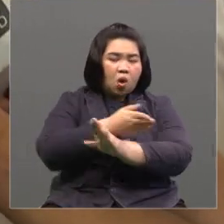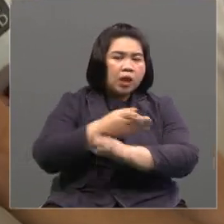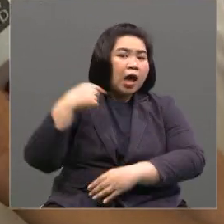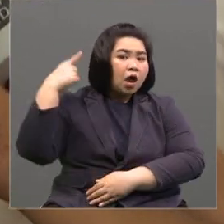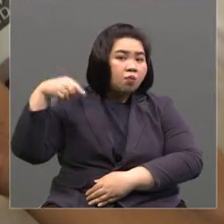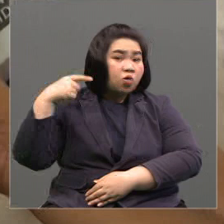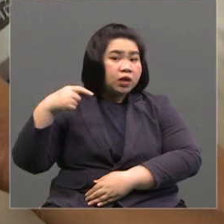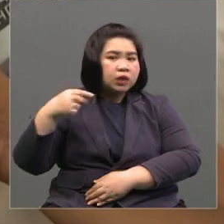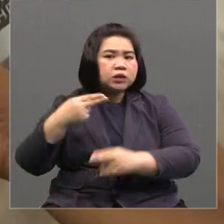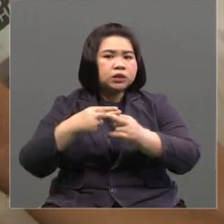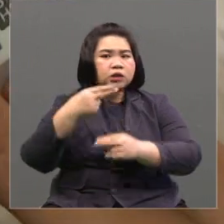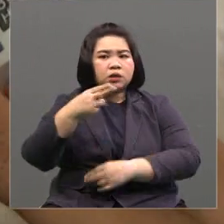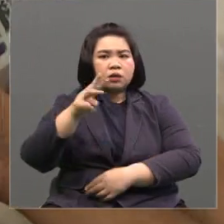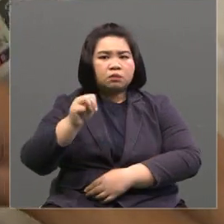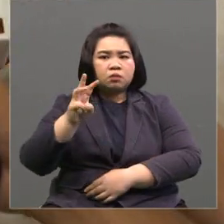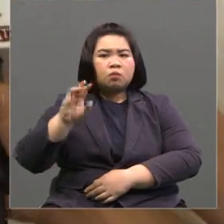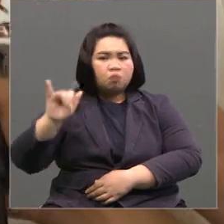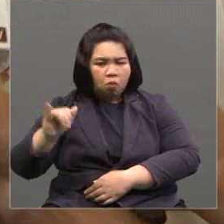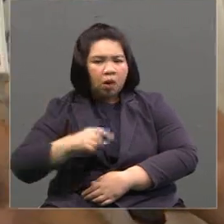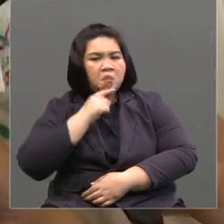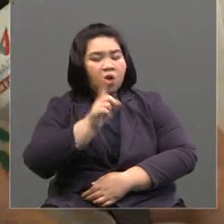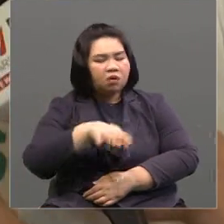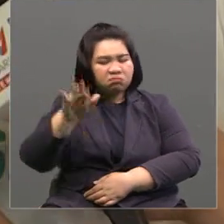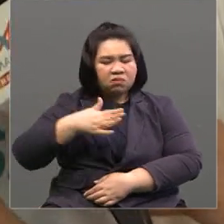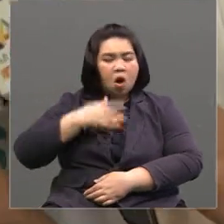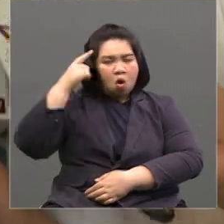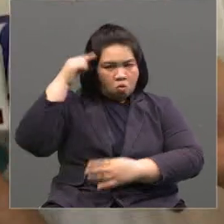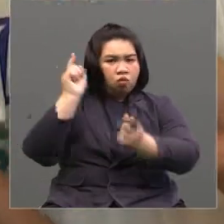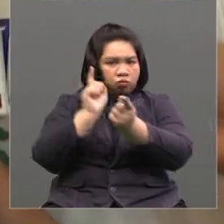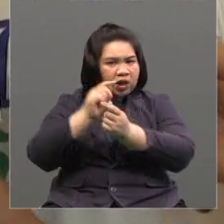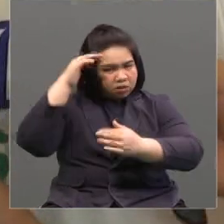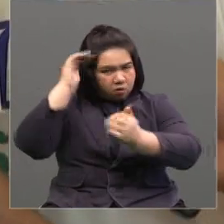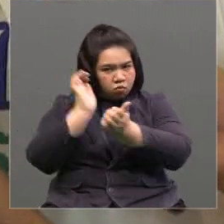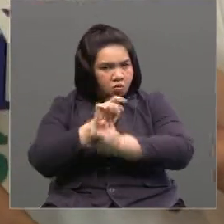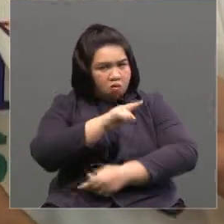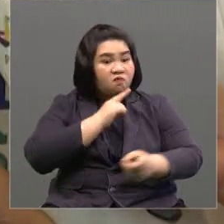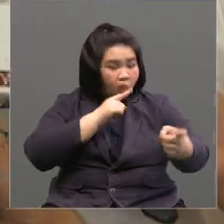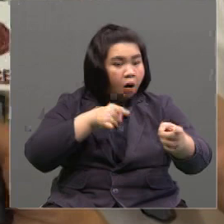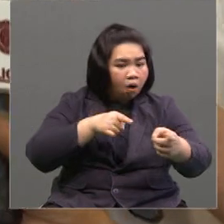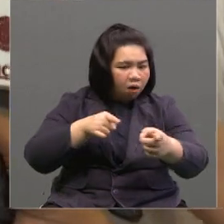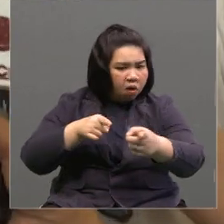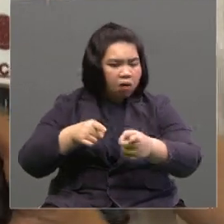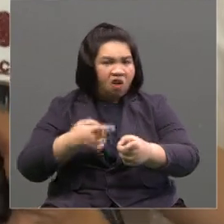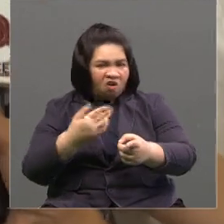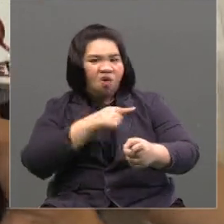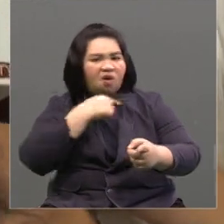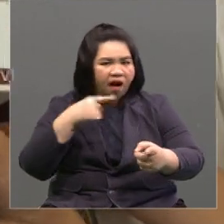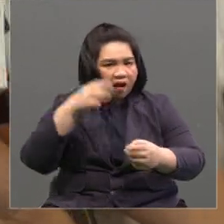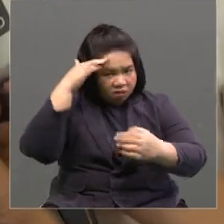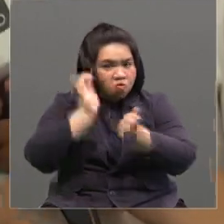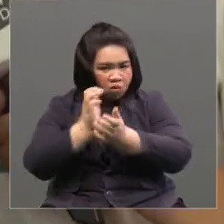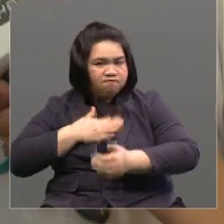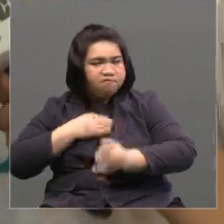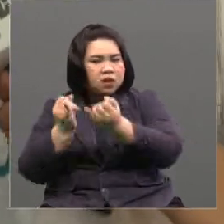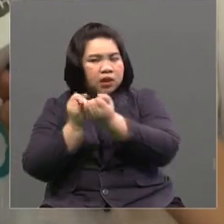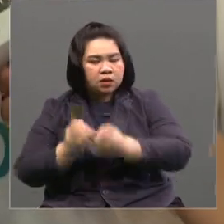ต่อไปหาเหยื่อด้วยพร้อมขู่นะคะว่ารู้จักกับตำรวจแล้วก็จะจ้างวานฆ่าหากอยากได้เงินคืนเนี่ยก็ให้ไปฟ้องร้องเอา